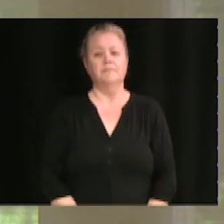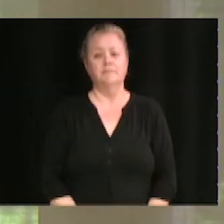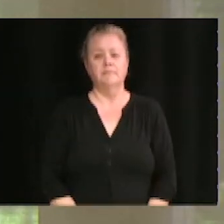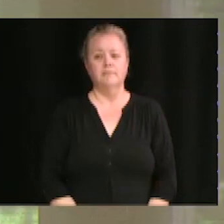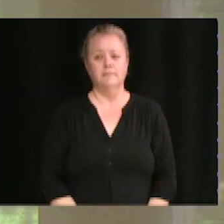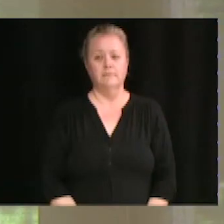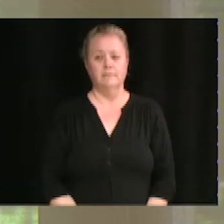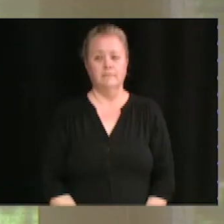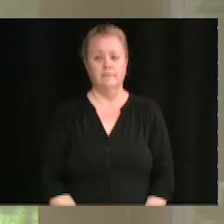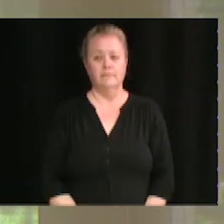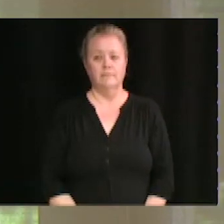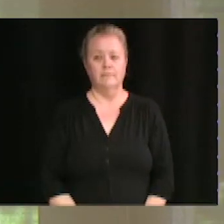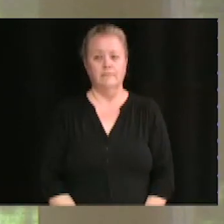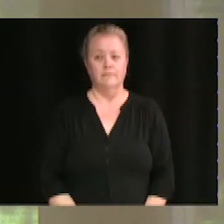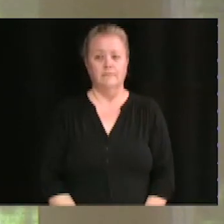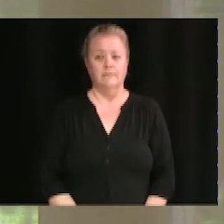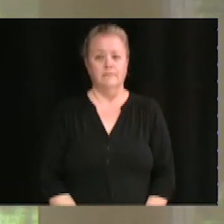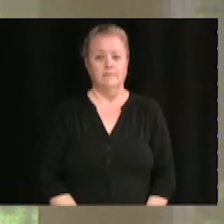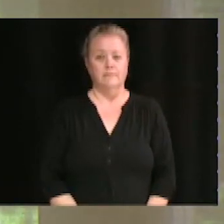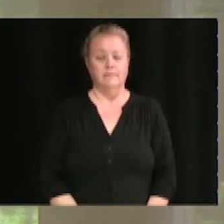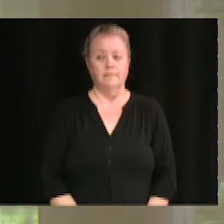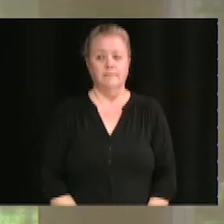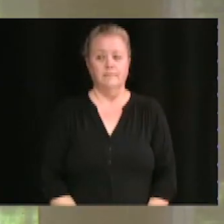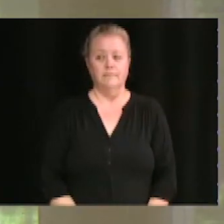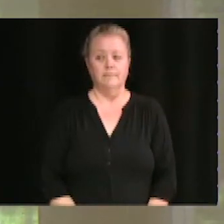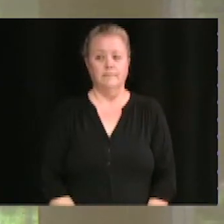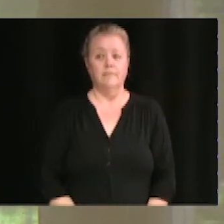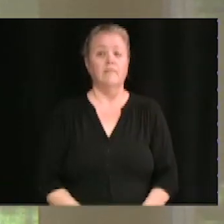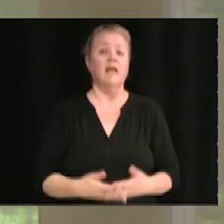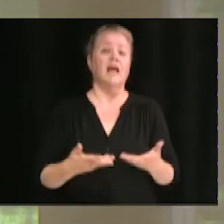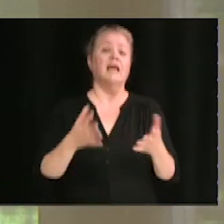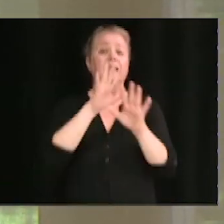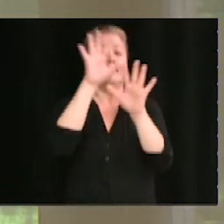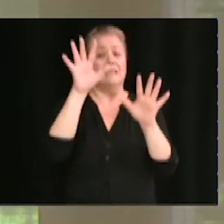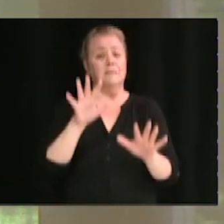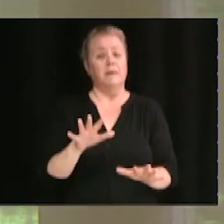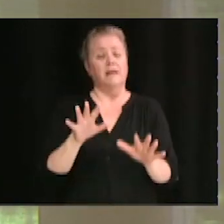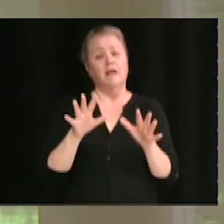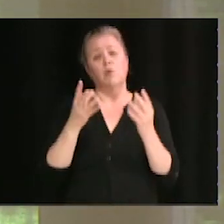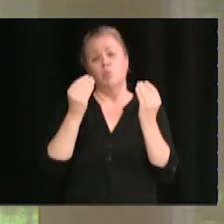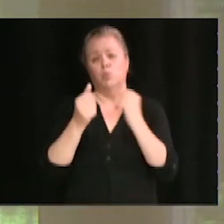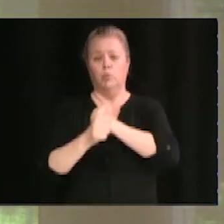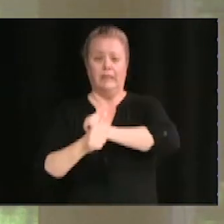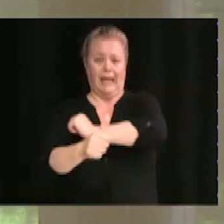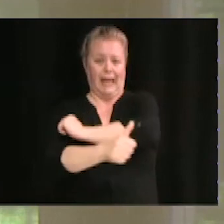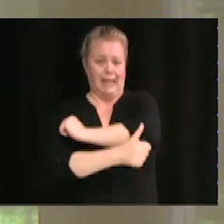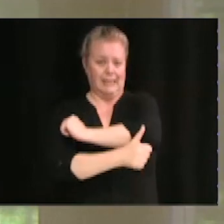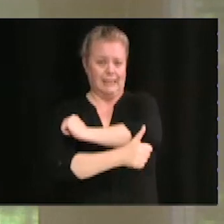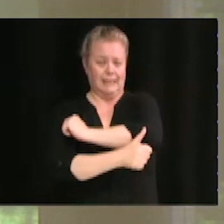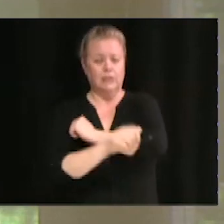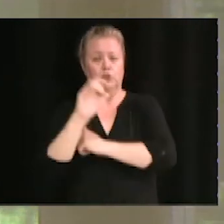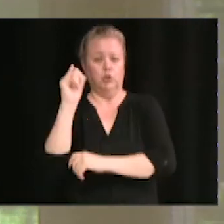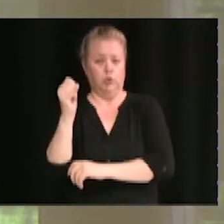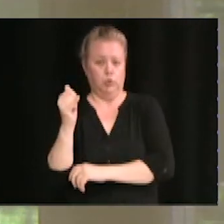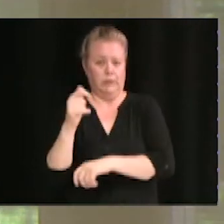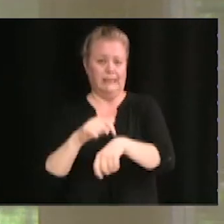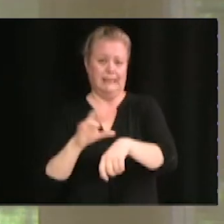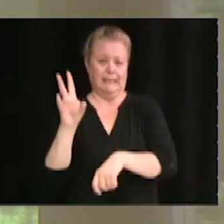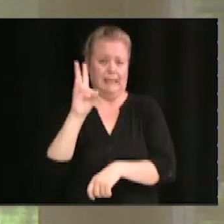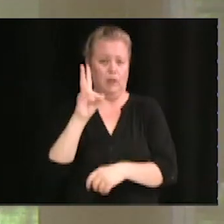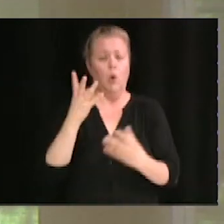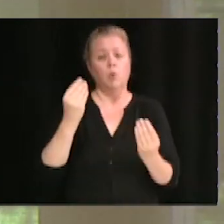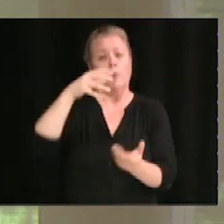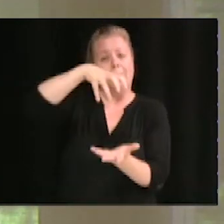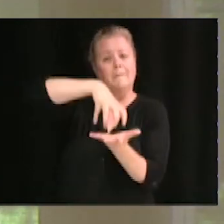Puis, c ça que vous apportez. Vous avez les spectacles sur la terrasse pour l'été, les jeudis à 19h au pavillon Artabasca.